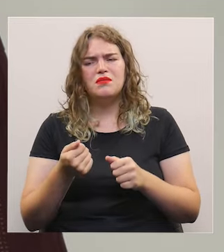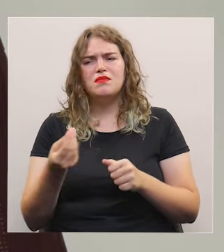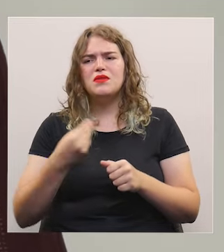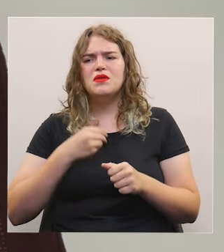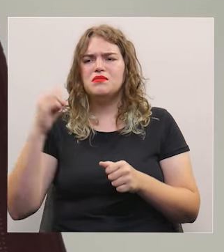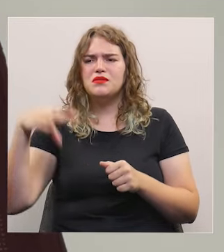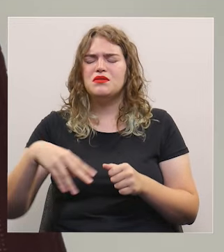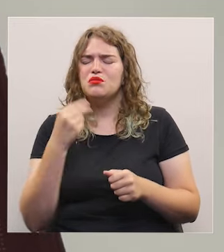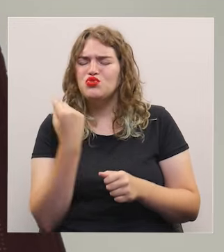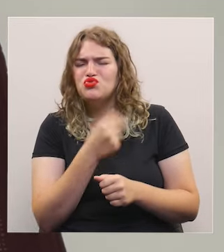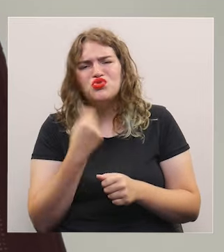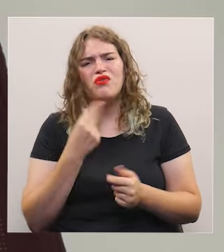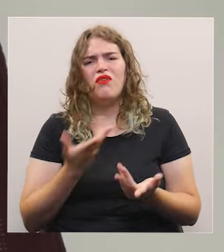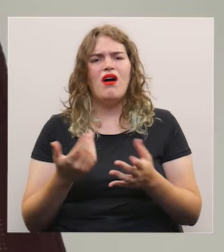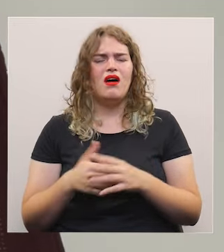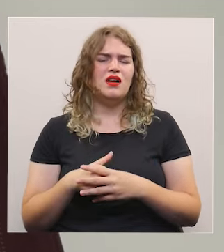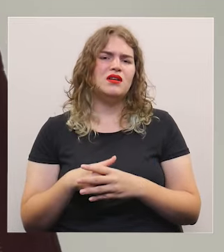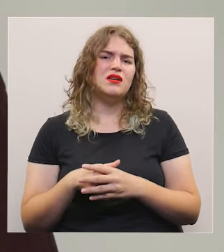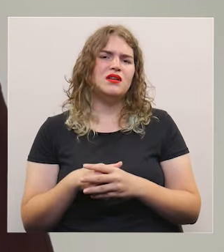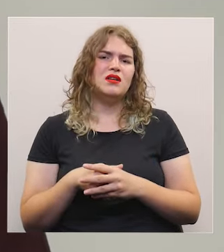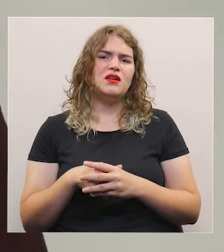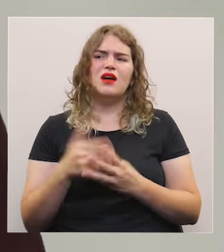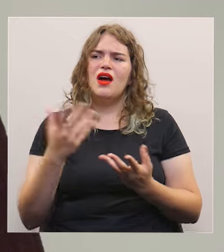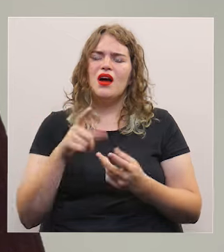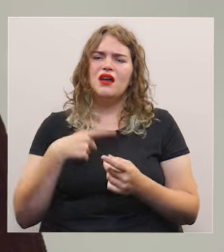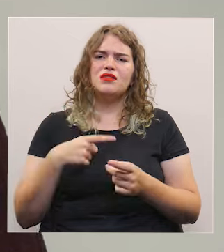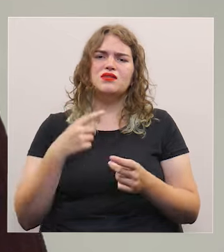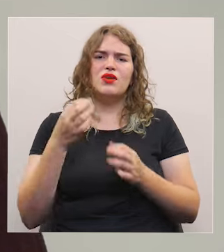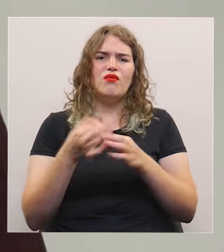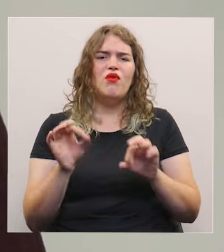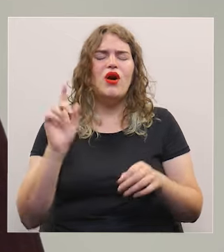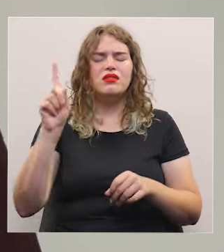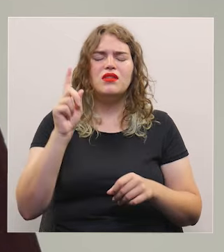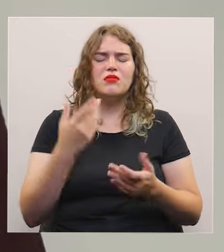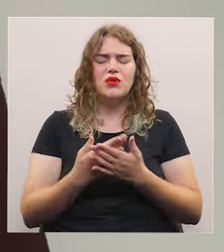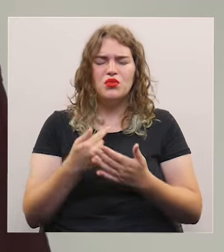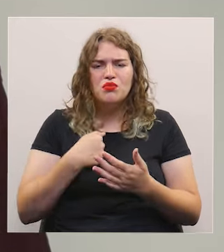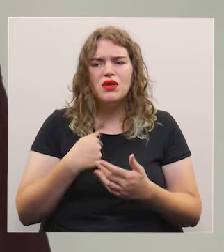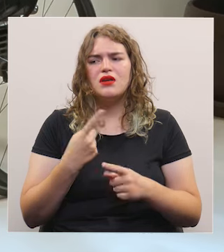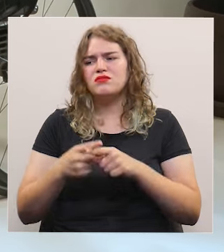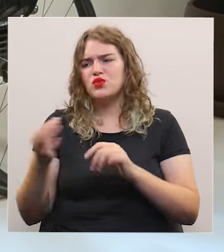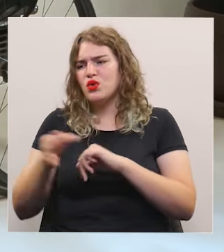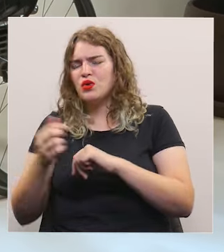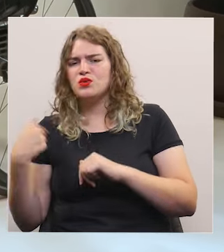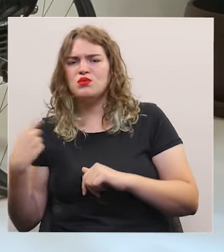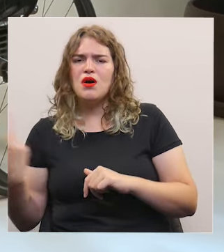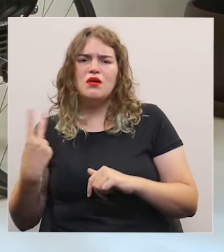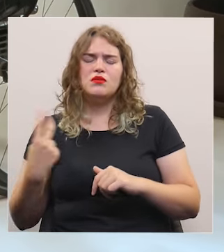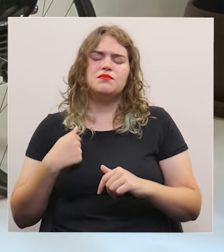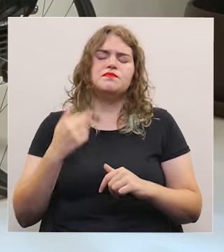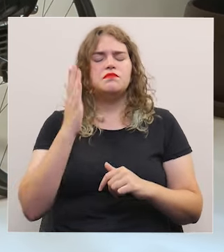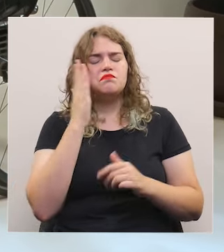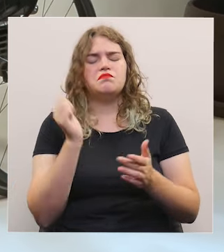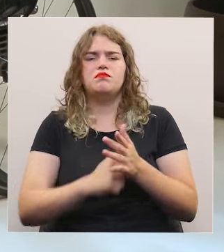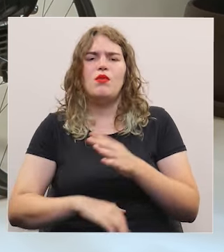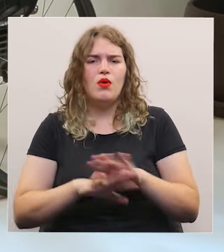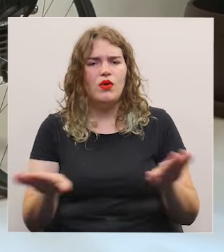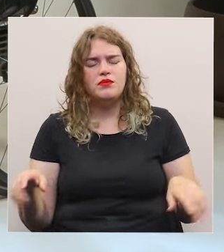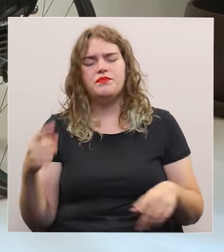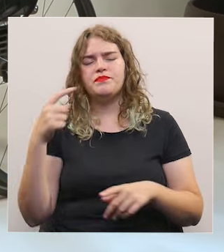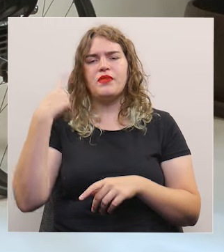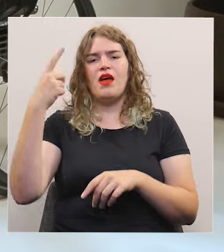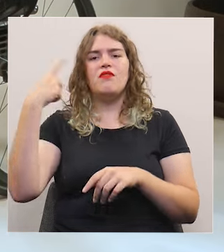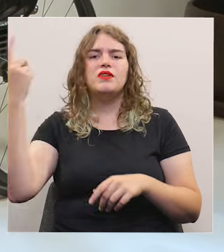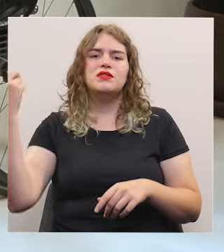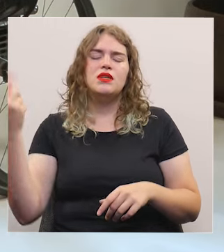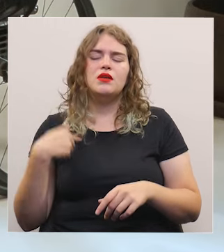vreau, dă-mi un semn, Doamne. Dă-mi un semn care este voia Ta cu mine și cu Florin. Și am adormit. Și am visat